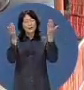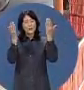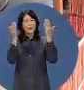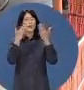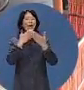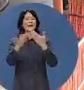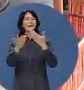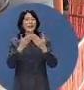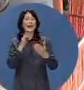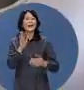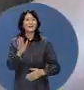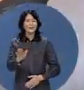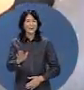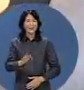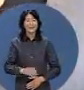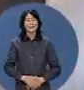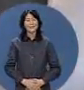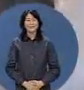かれました。